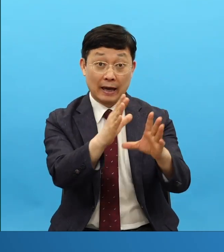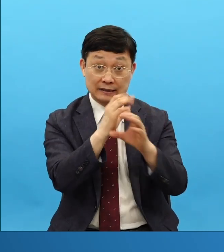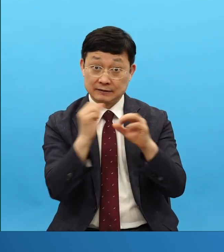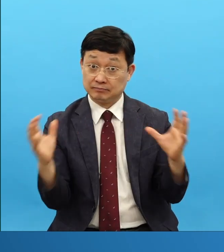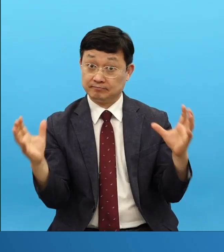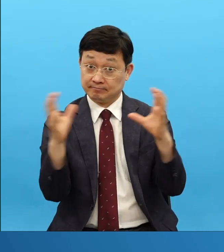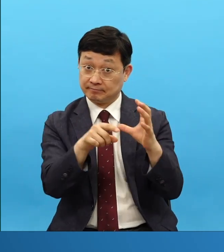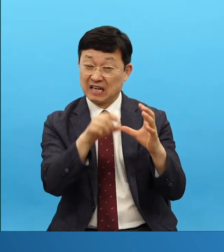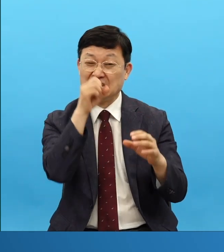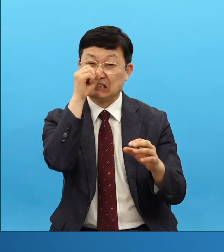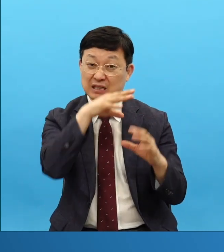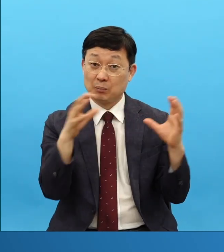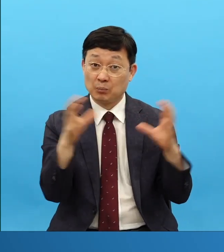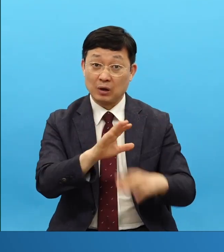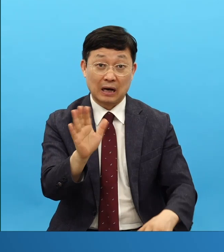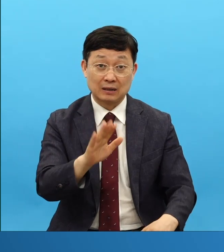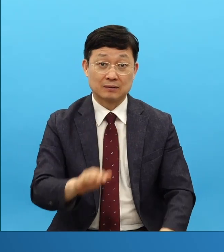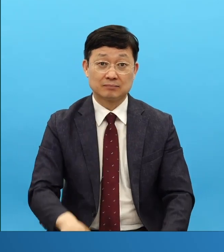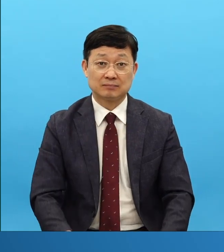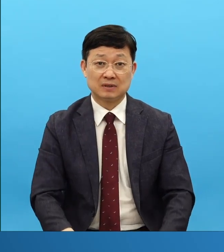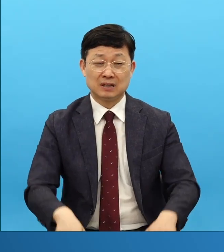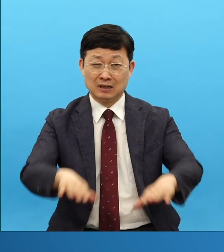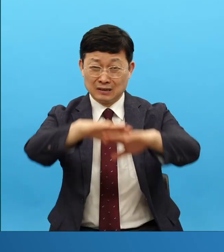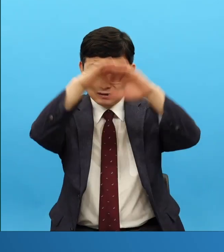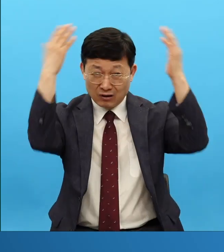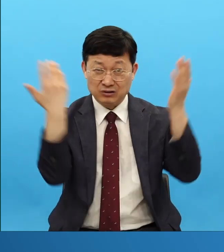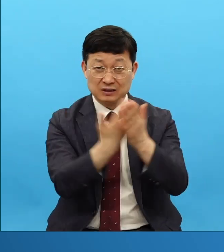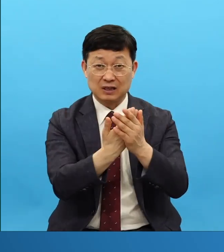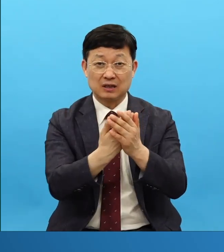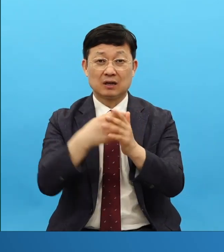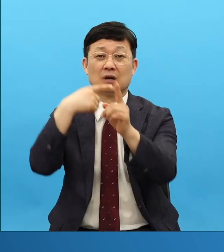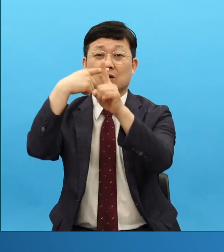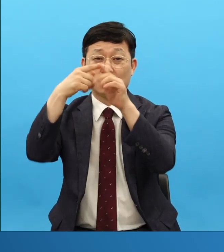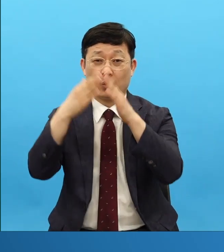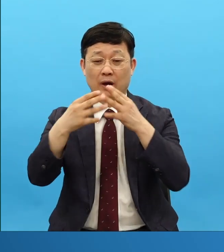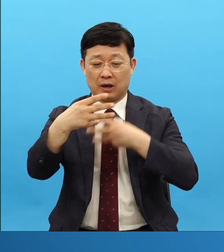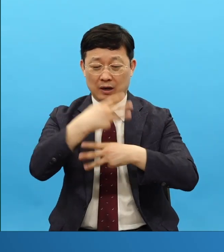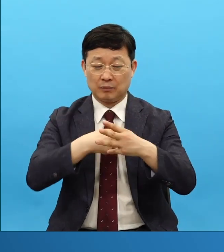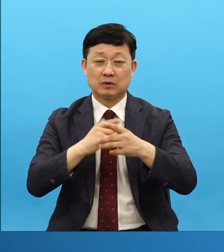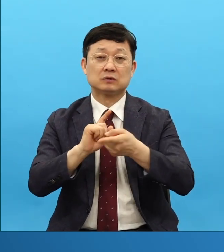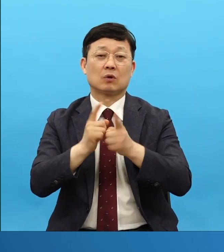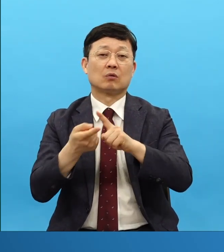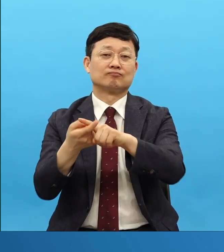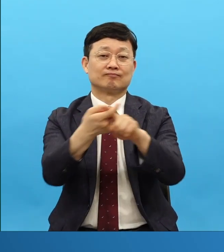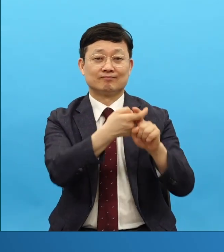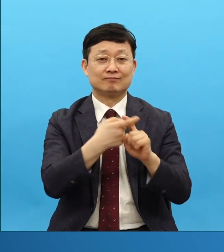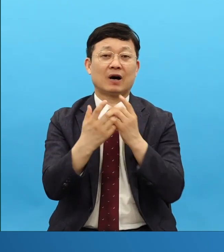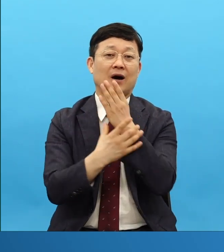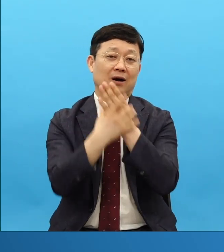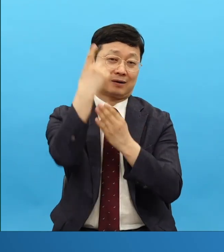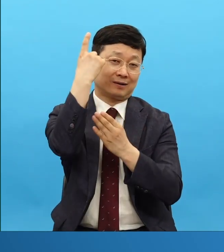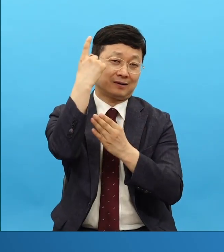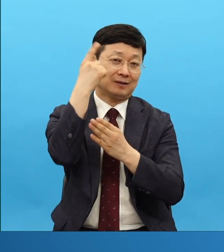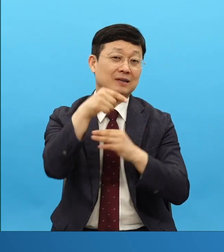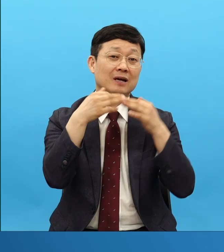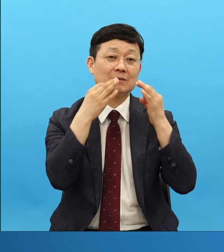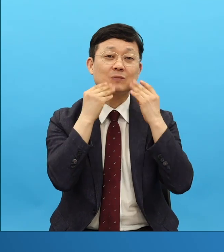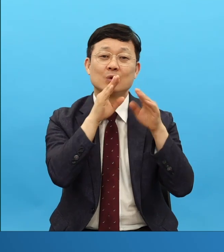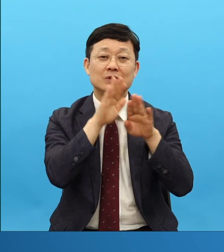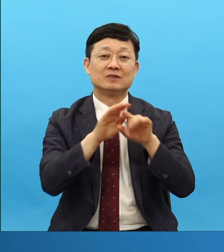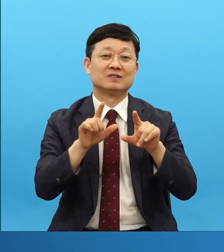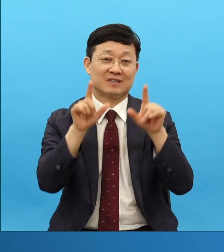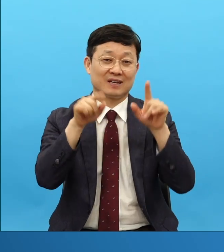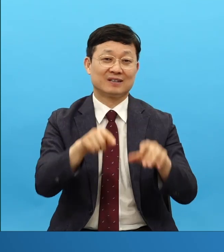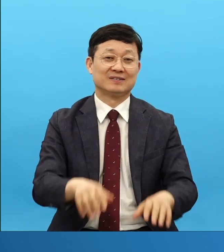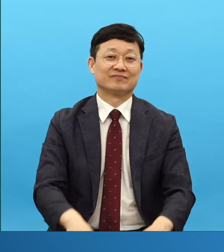모임이 그냥이 아닙니다. 전체와 여러분 교회와 렘넌트. We're not just meeting at the core. It's for the